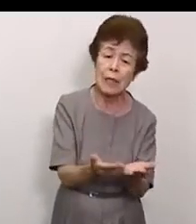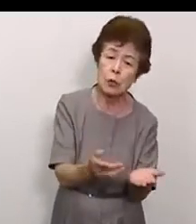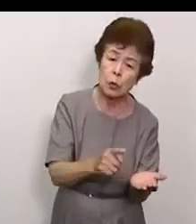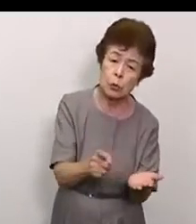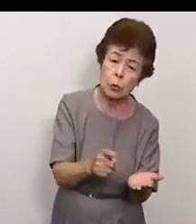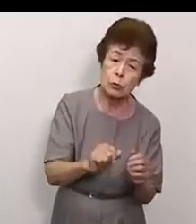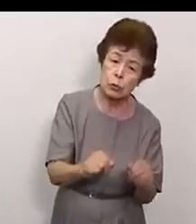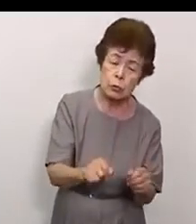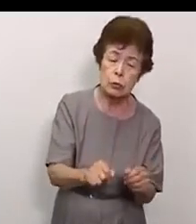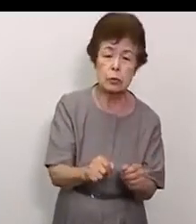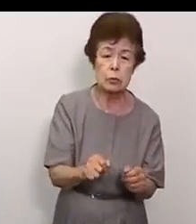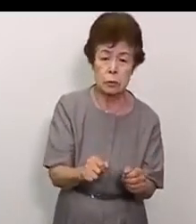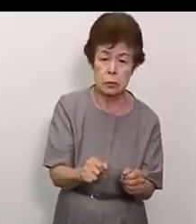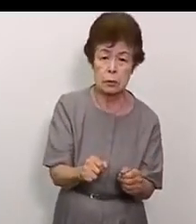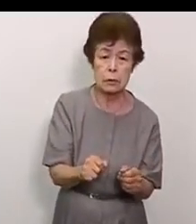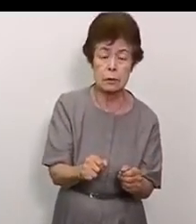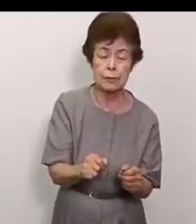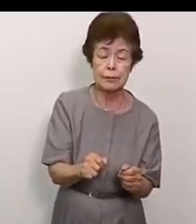ても、